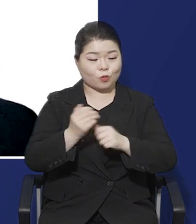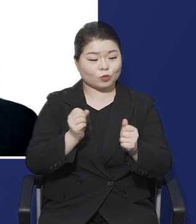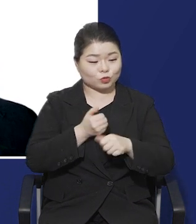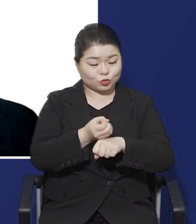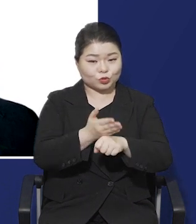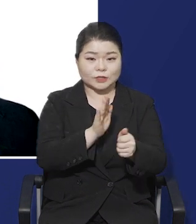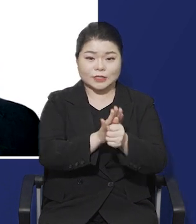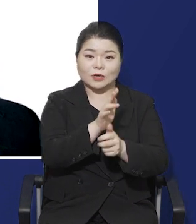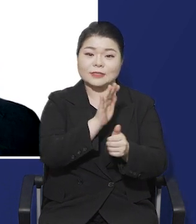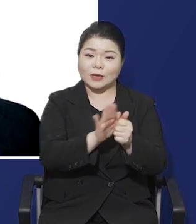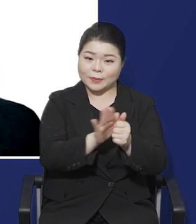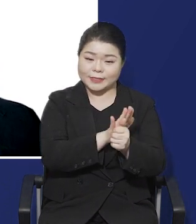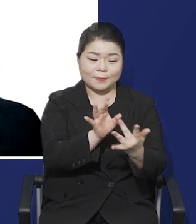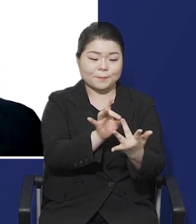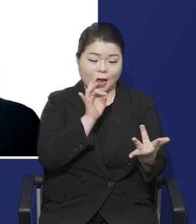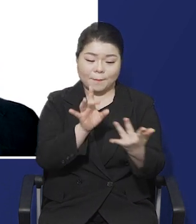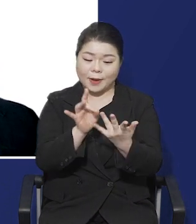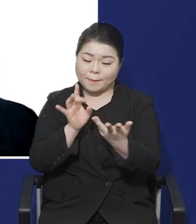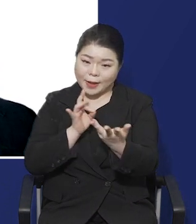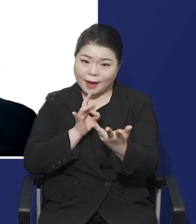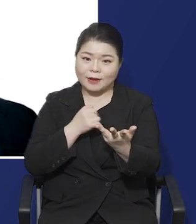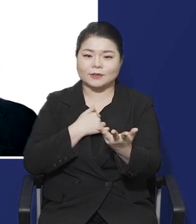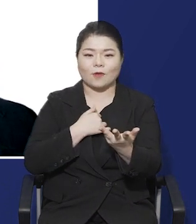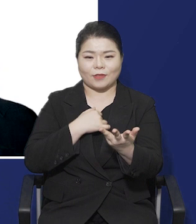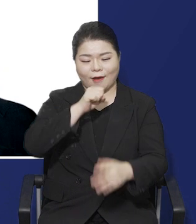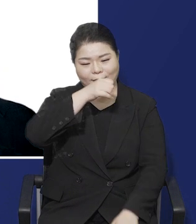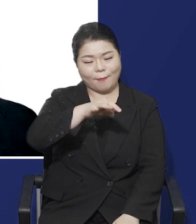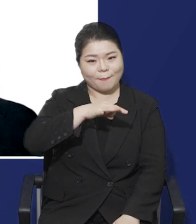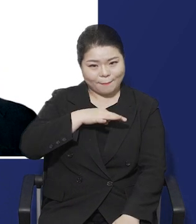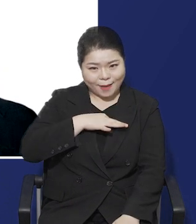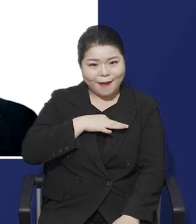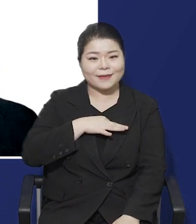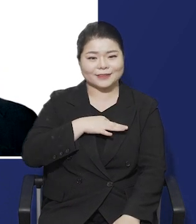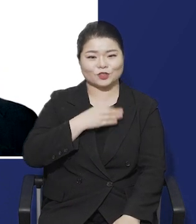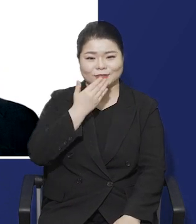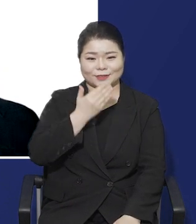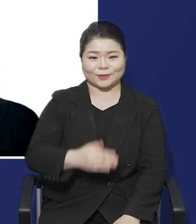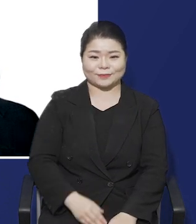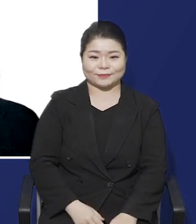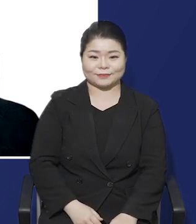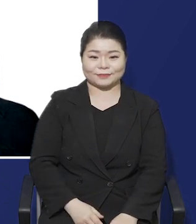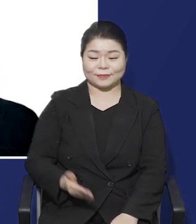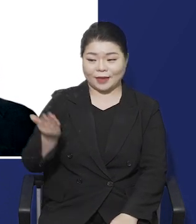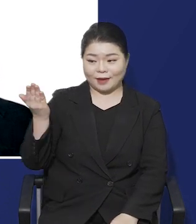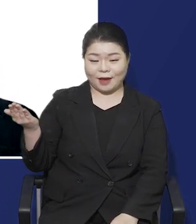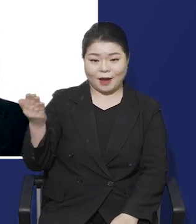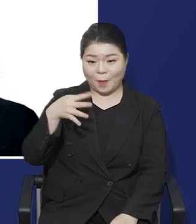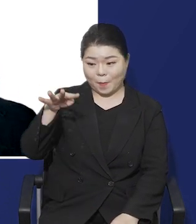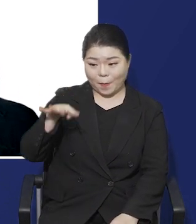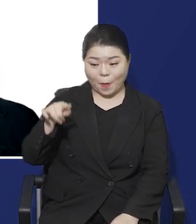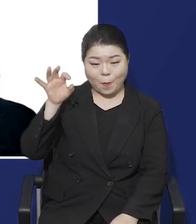서비스를 선택해서 활용할 수 있게 함으로써 보조금을 바우처 형태로 지원하는 겁니다. 여기 밑에 보시는 바와 같이 그림에 보시는 바와